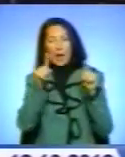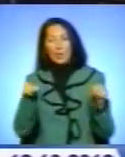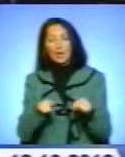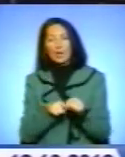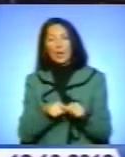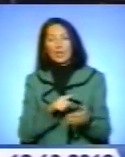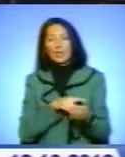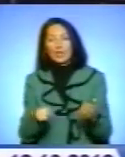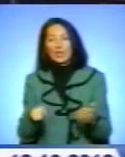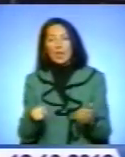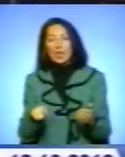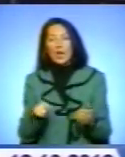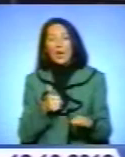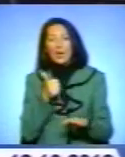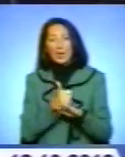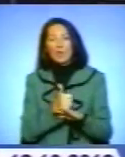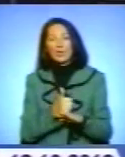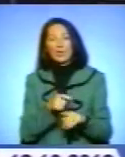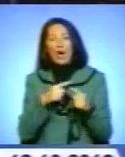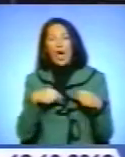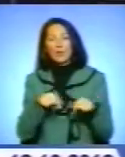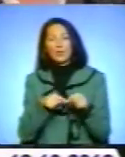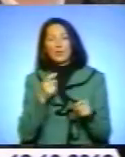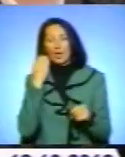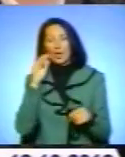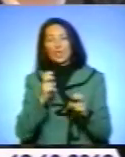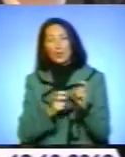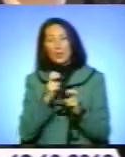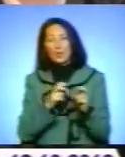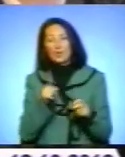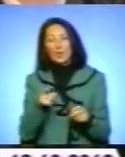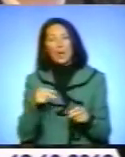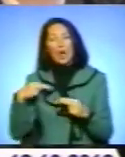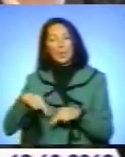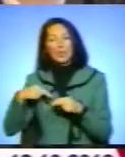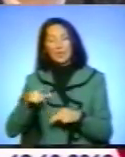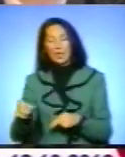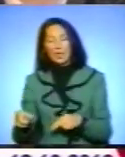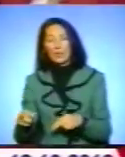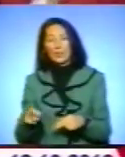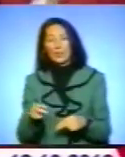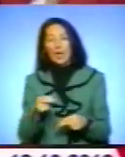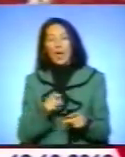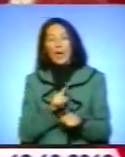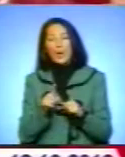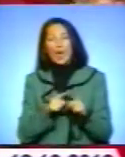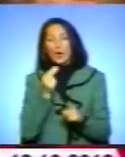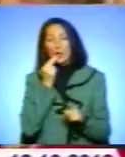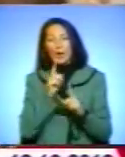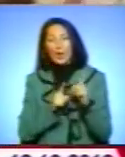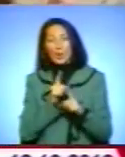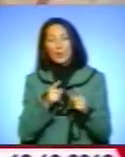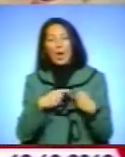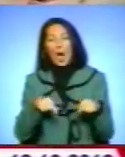флагманів галузі – кращі підприємства і їх працівників. Харчова і переробна галузь в області стрімко розвивається, тож з